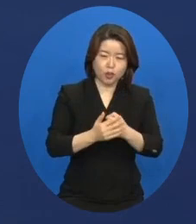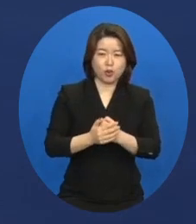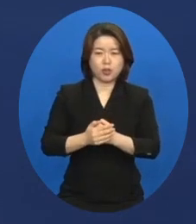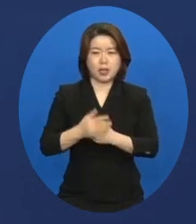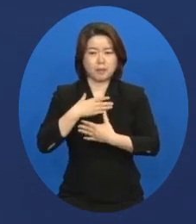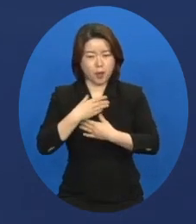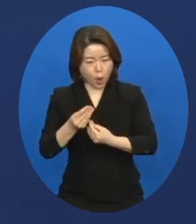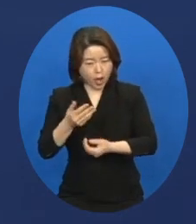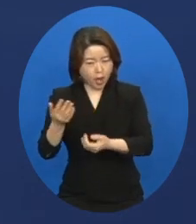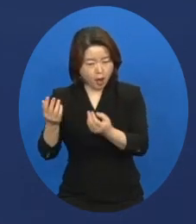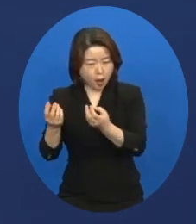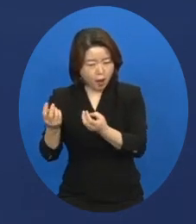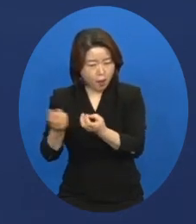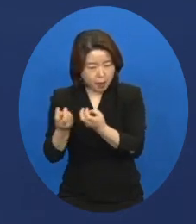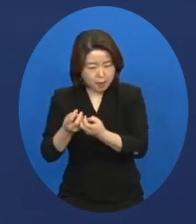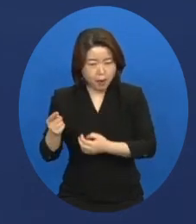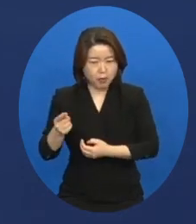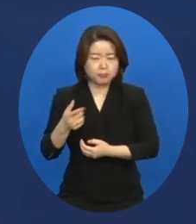구하지 마시고